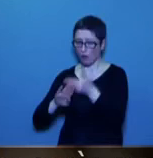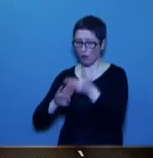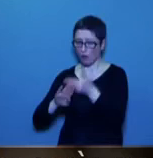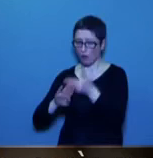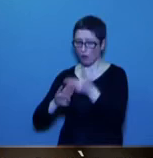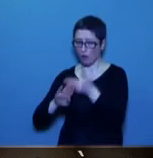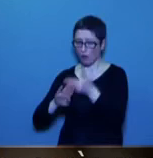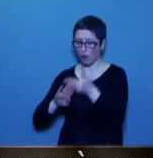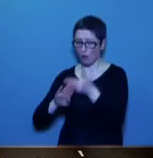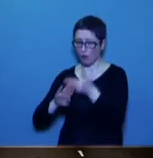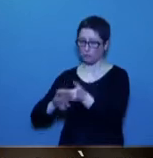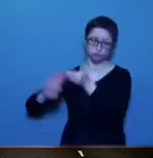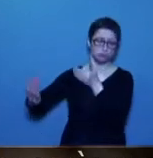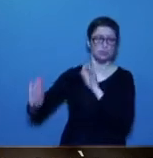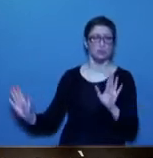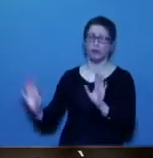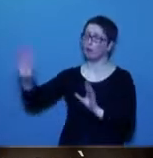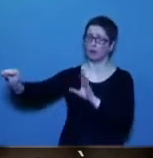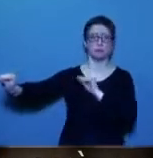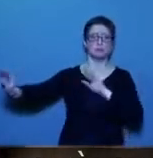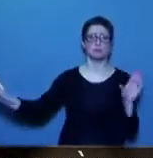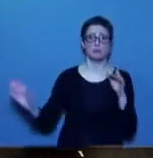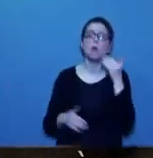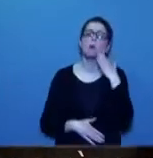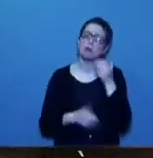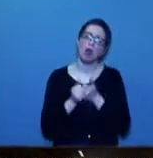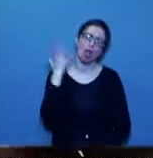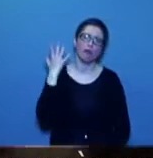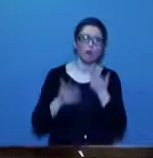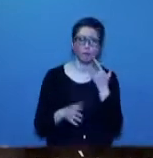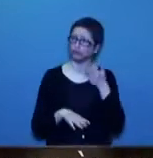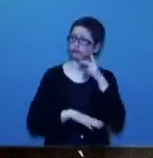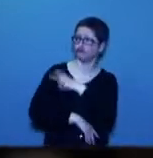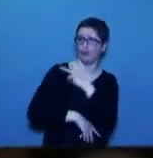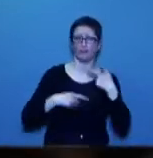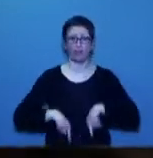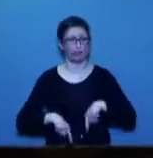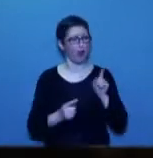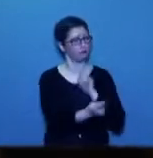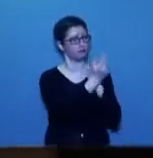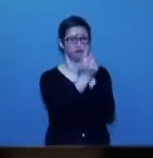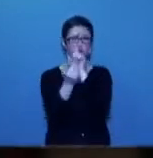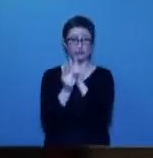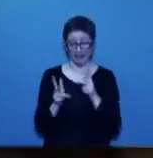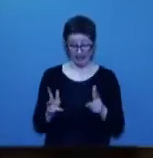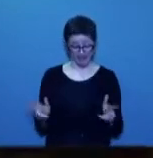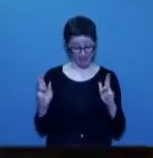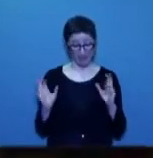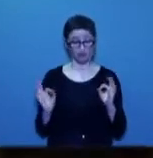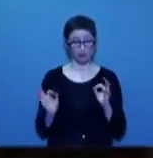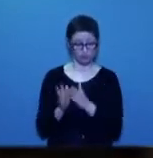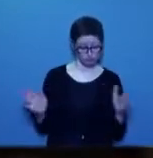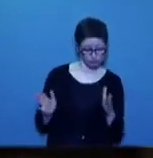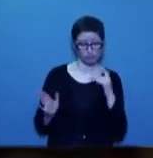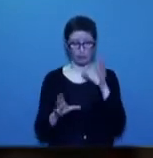Moi, j'en connais des chefs d'État. J'en ai fréquenté, alors ce n'est pas les mêmes. Hein. Mais on n'y va pas pendant les élections. On se voit avant,